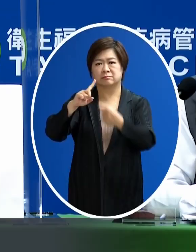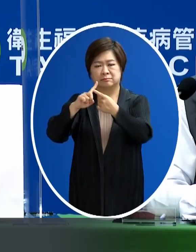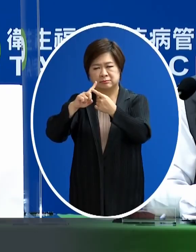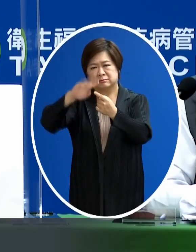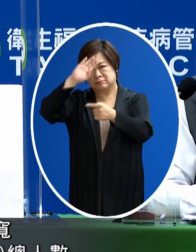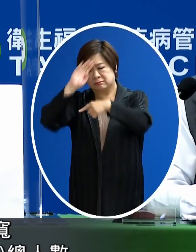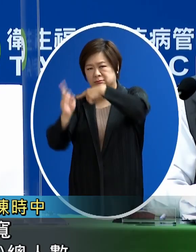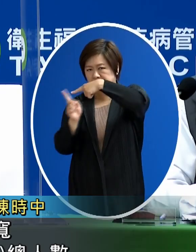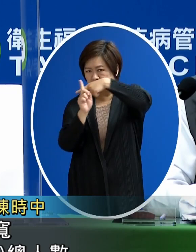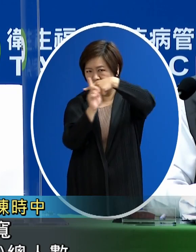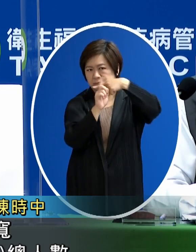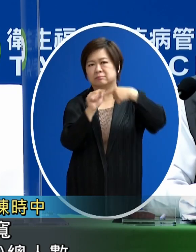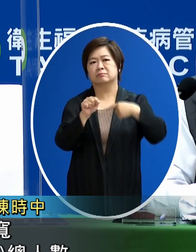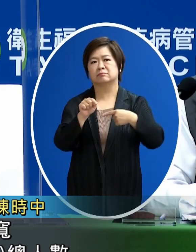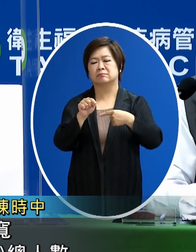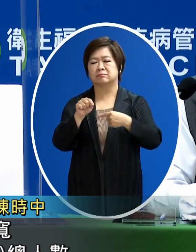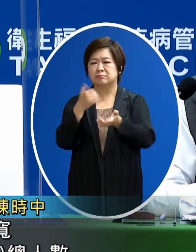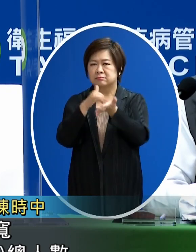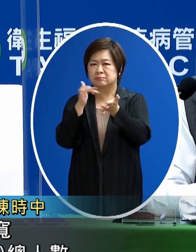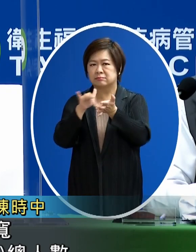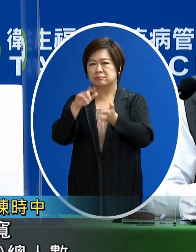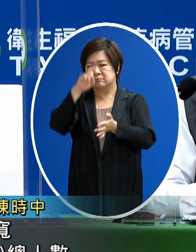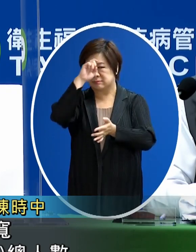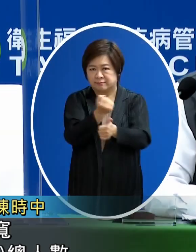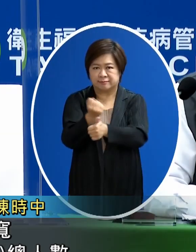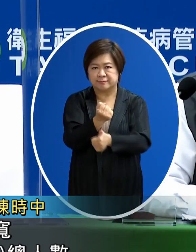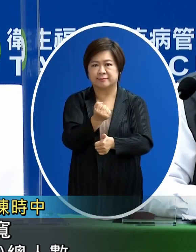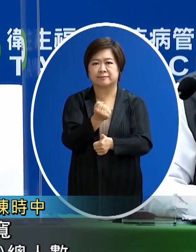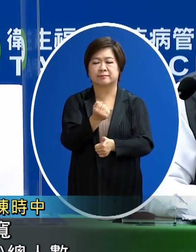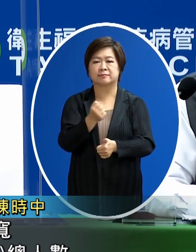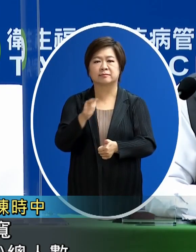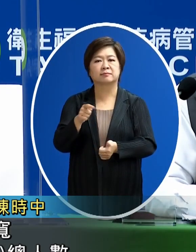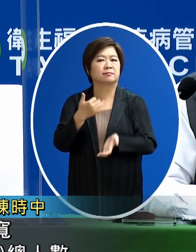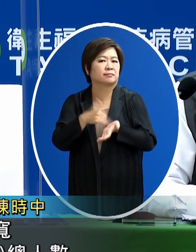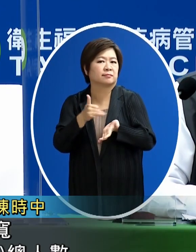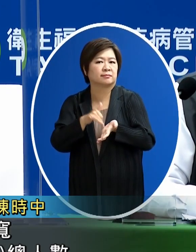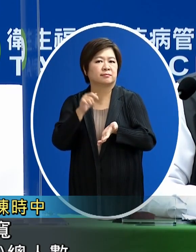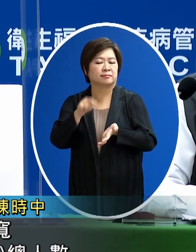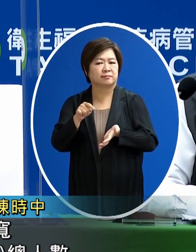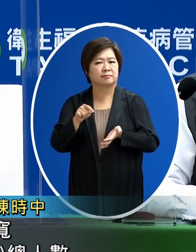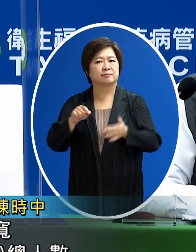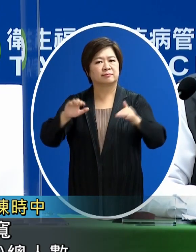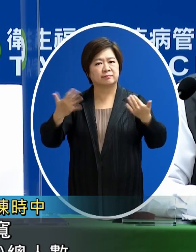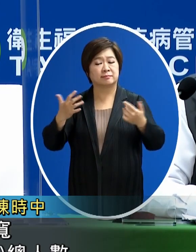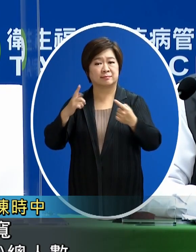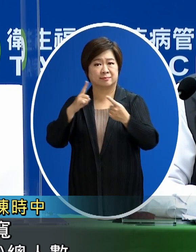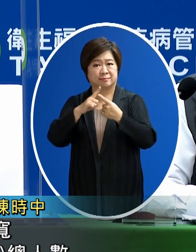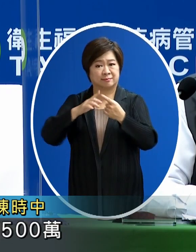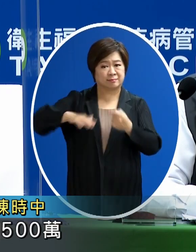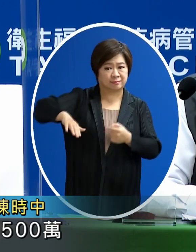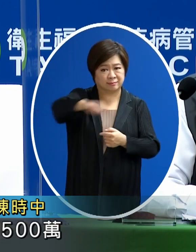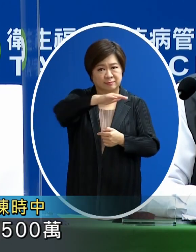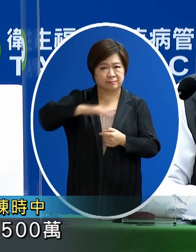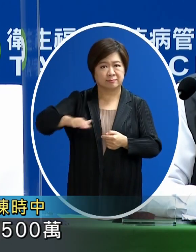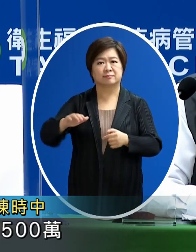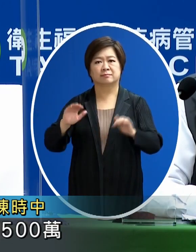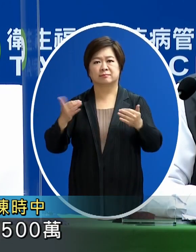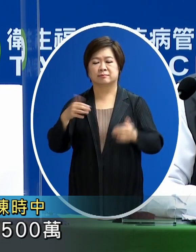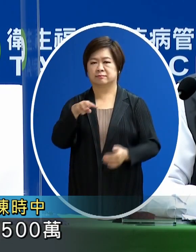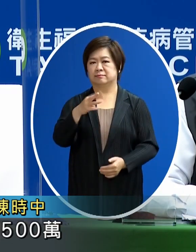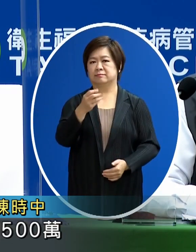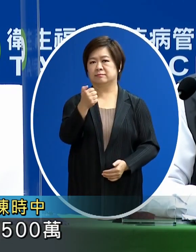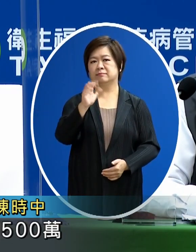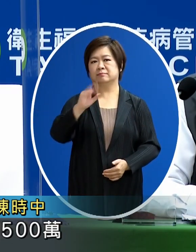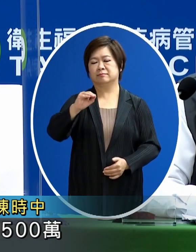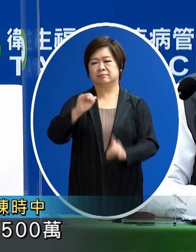疫。 推估这疫情，我们还是量敌从宽，然后以这样子来推估我们的总人数，那可能有到